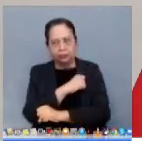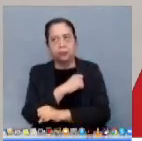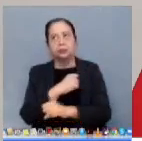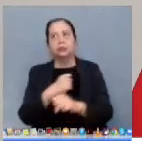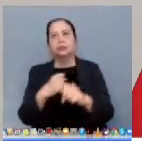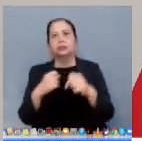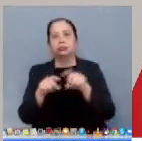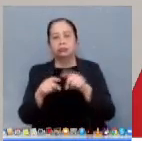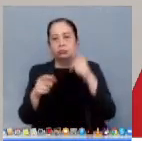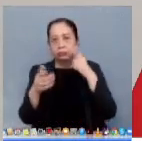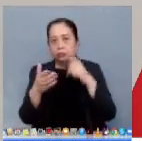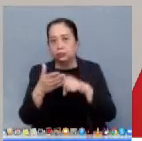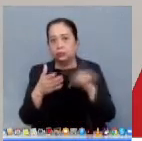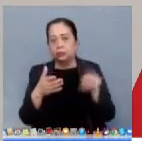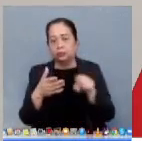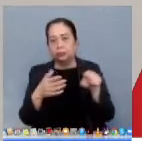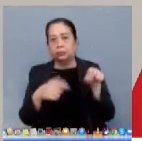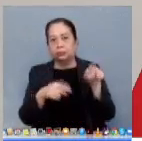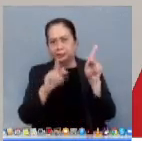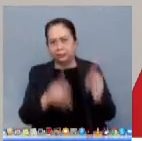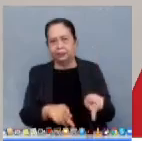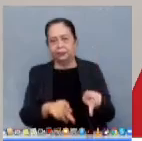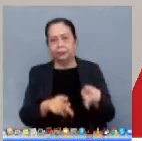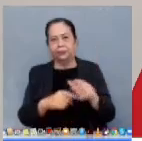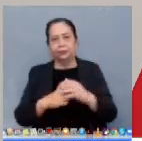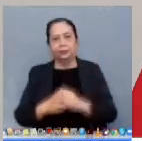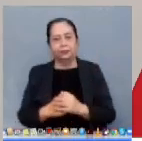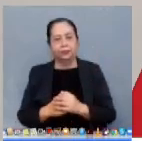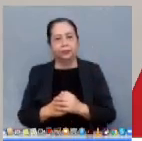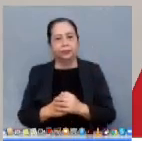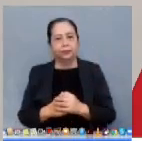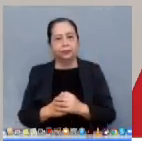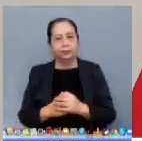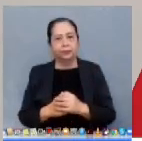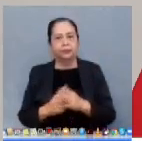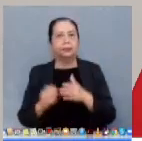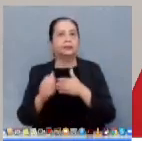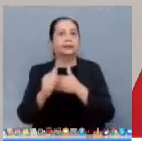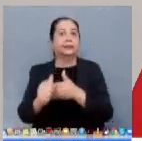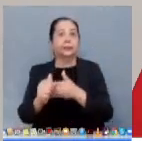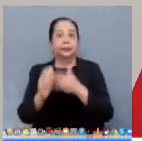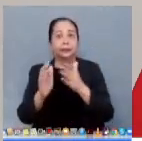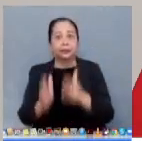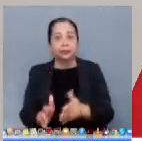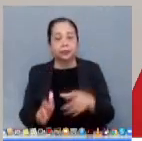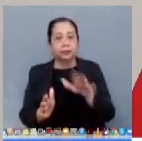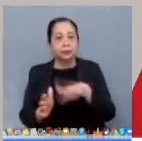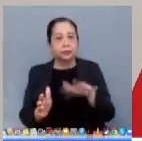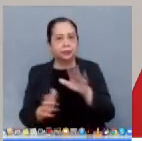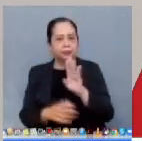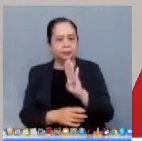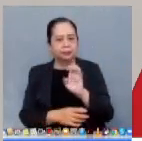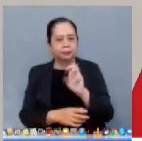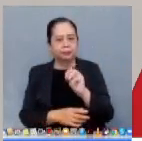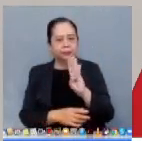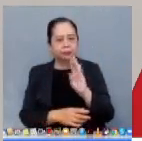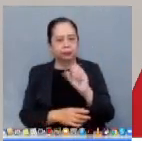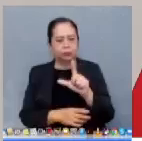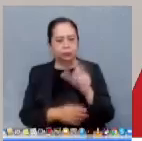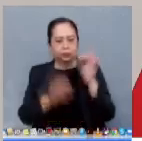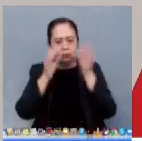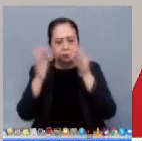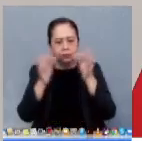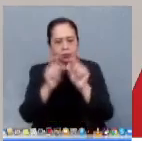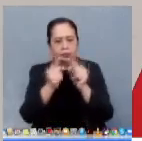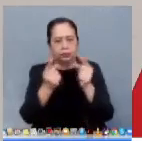ating arrested suspect ay leader po nung Bembol drug group na subject din po